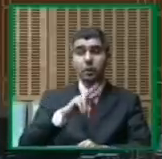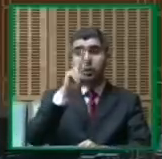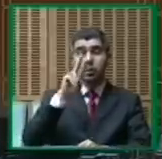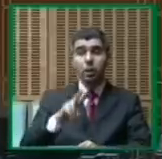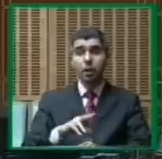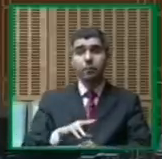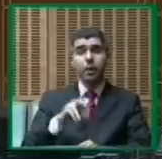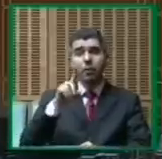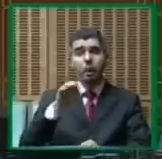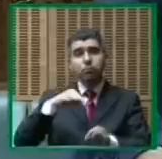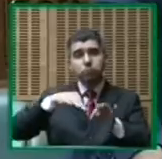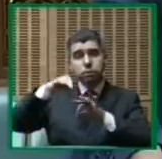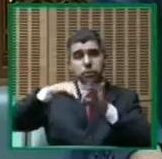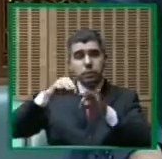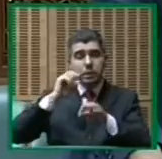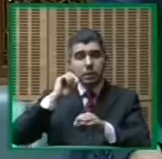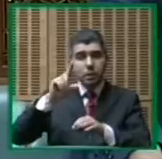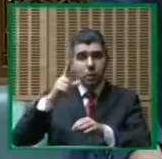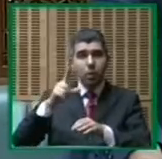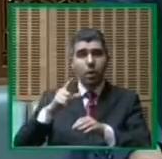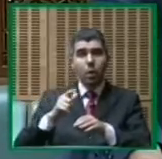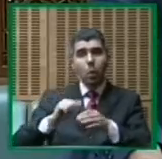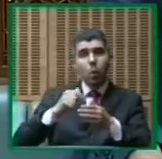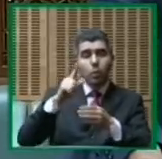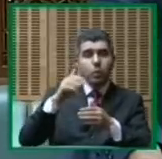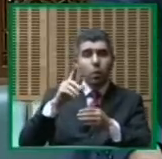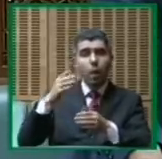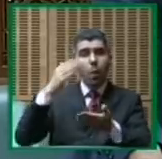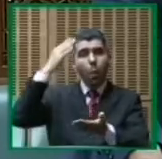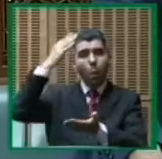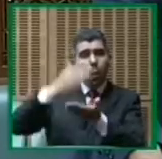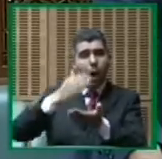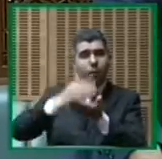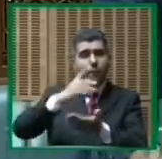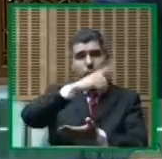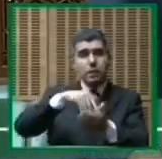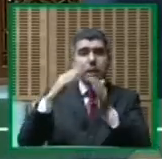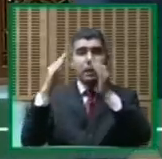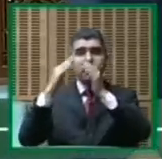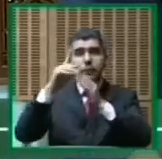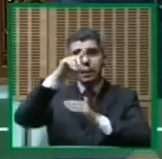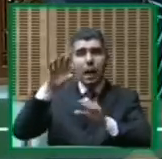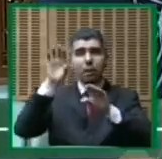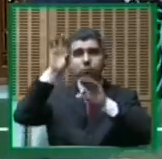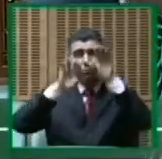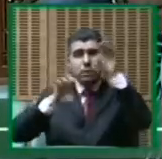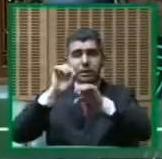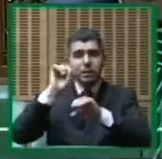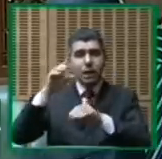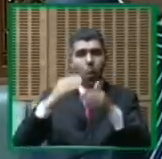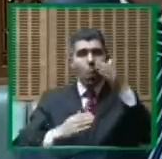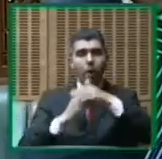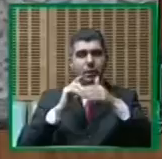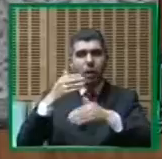ما هي التدابير التي ستتخذونها من اجل الحد من ظاهرة تنامي احياء مدن صفيح بجهه الدار البيضاء؟ شكرا.